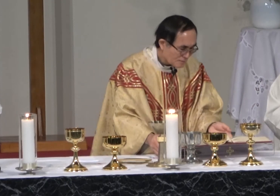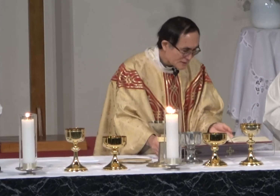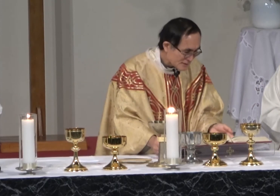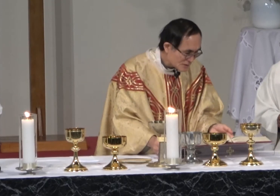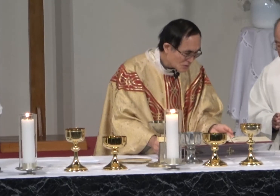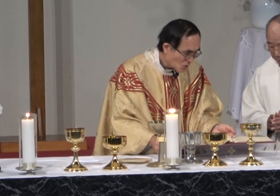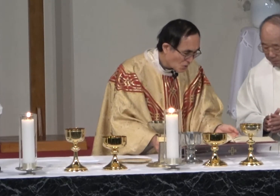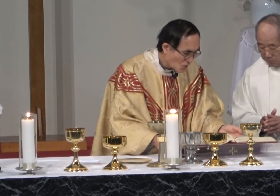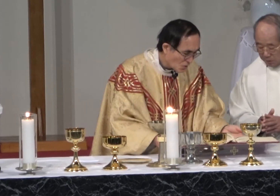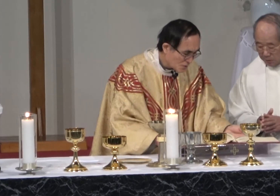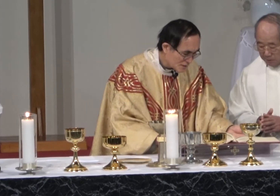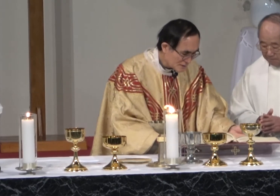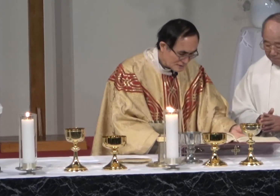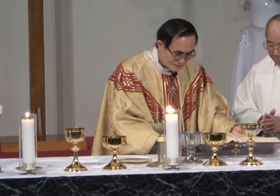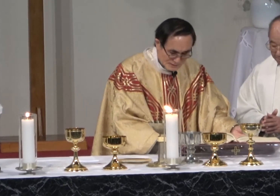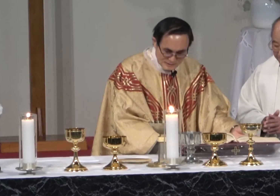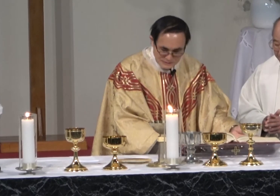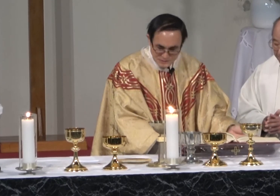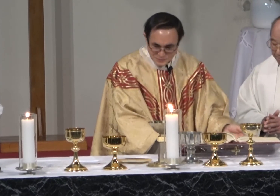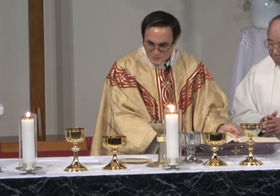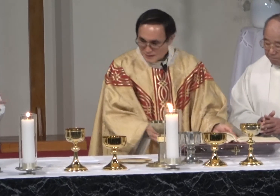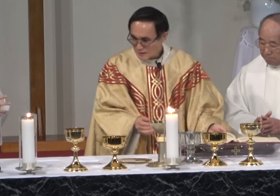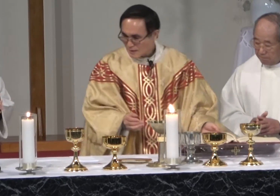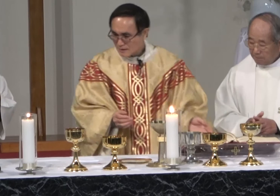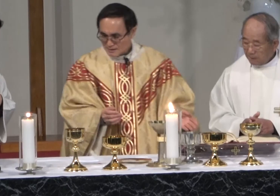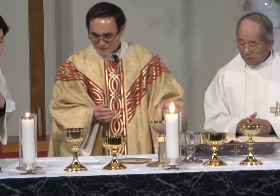ばれますように。